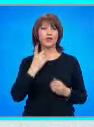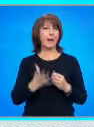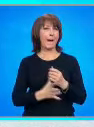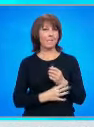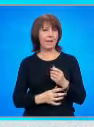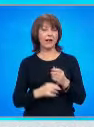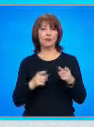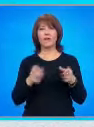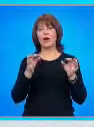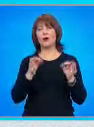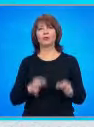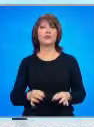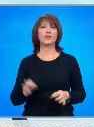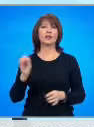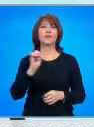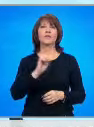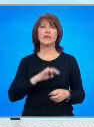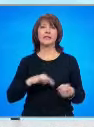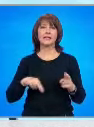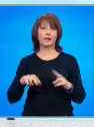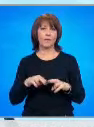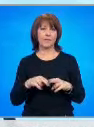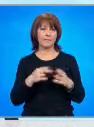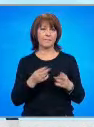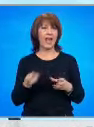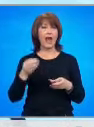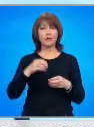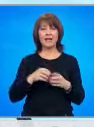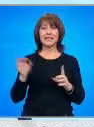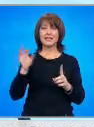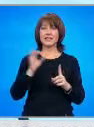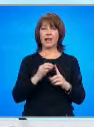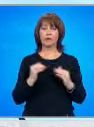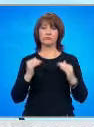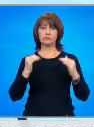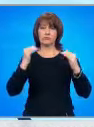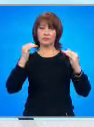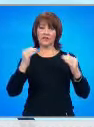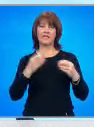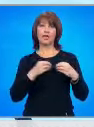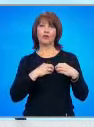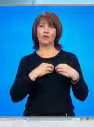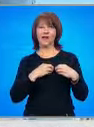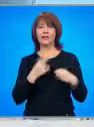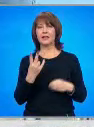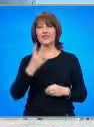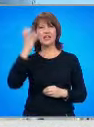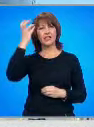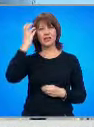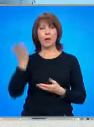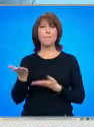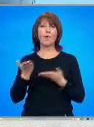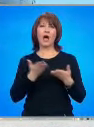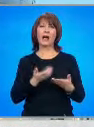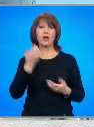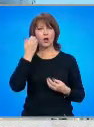Това уточняват от Европейската комисия. Нейн говорител добави, че с цел повишаване на взаимното доверие, двете страни са поканили